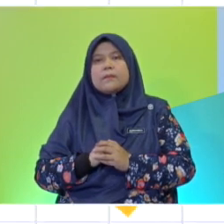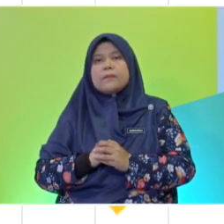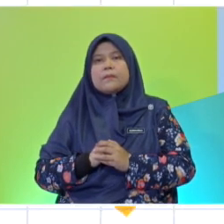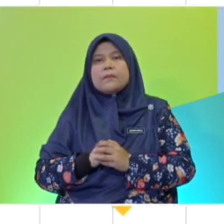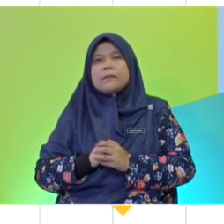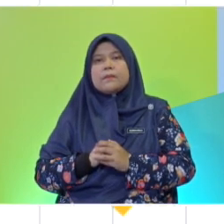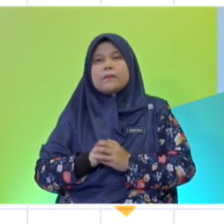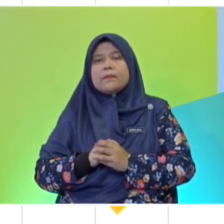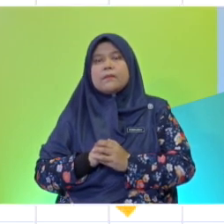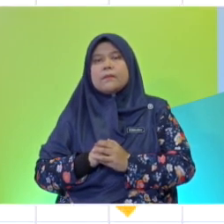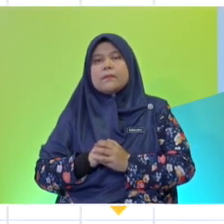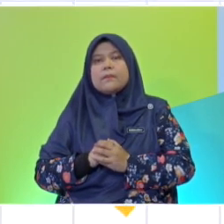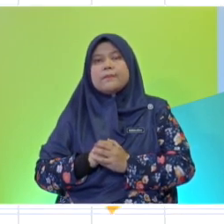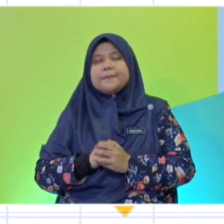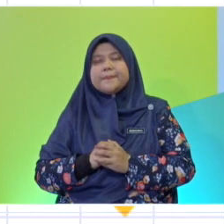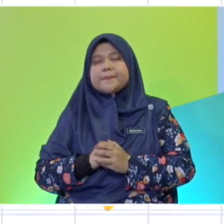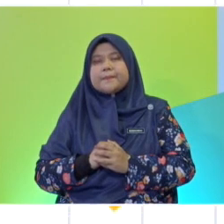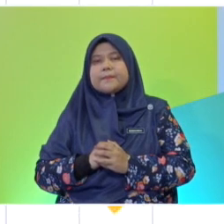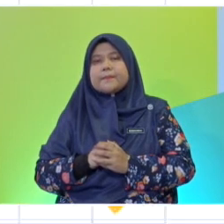kota kedua